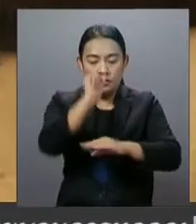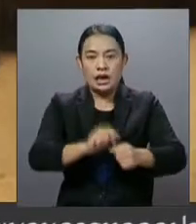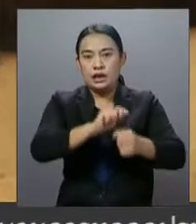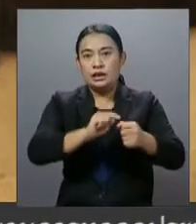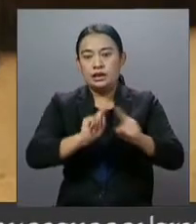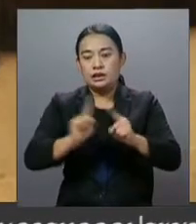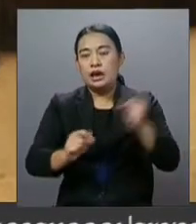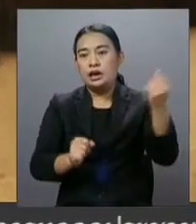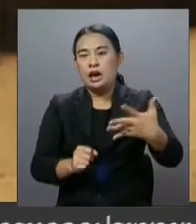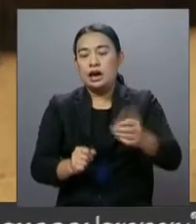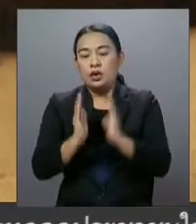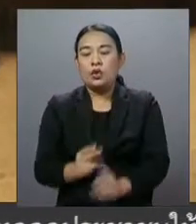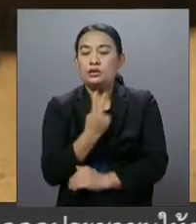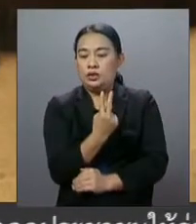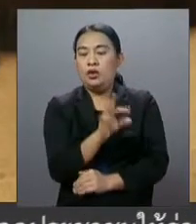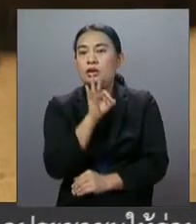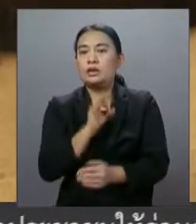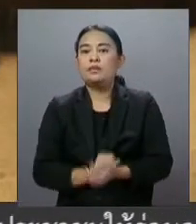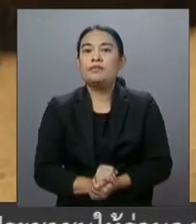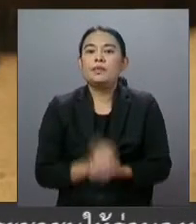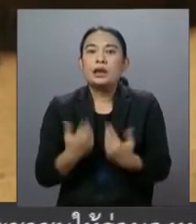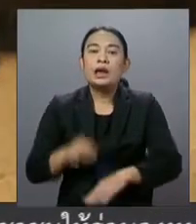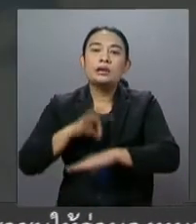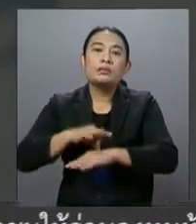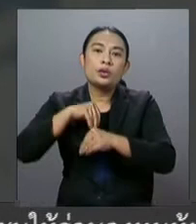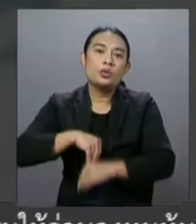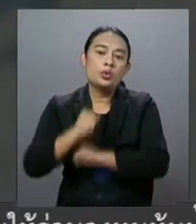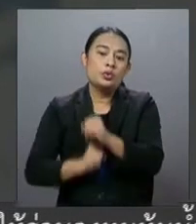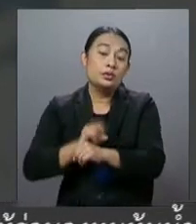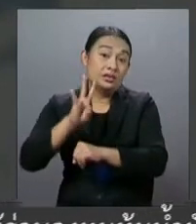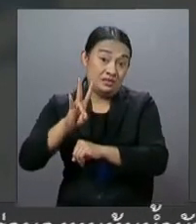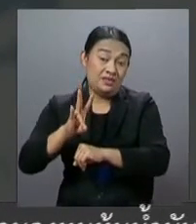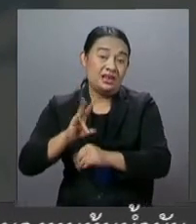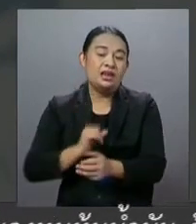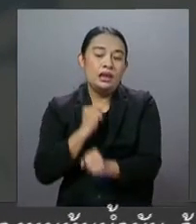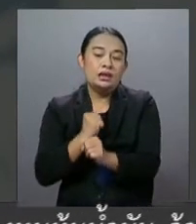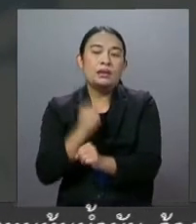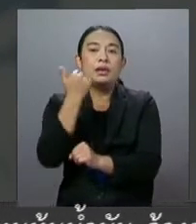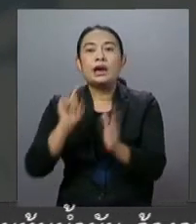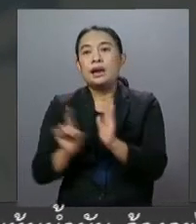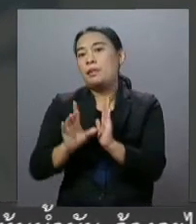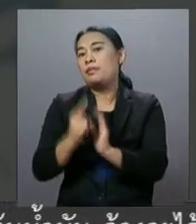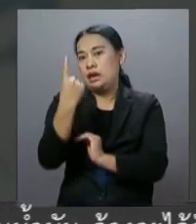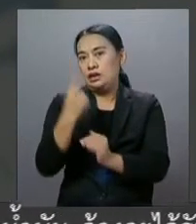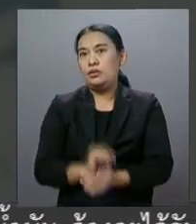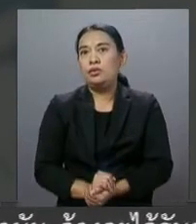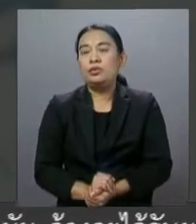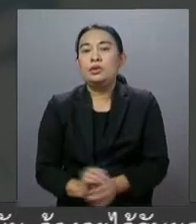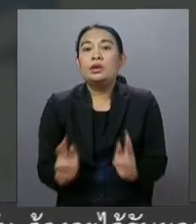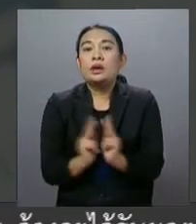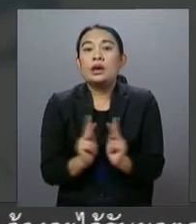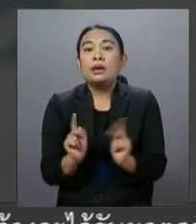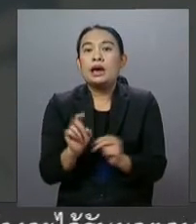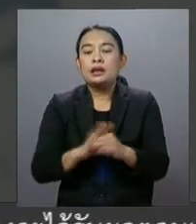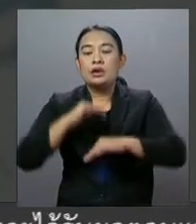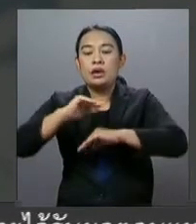ด้านละไม่เกิน 2 คนมีวาวระการดำรตำแ่ง 7 ปี ดำรตำแหนงได้วาวระเดียวขนาดที่โคงส Justice สัหา ก็กำหนใหแต